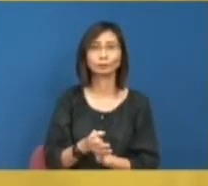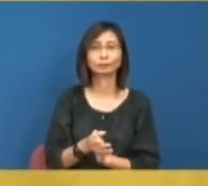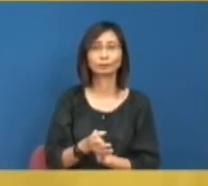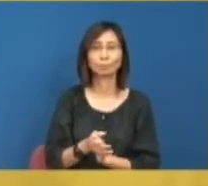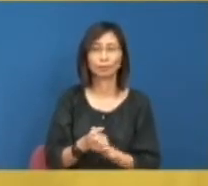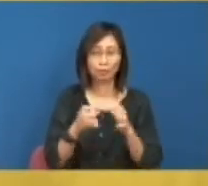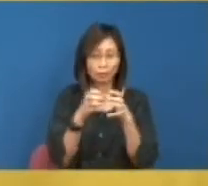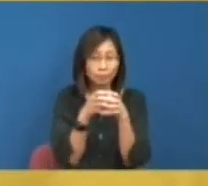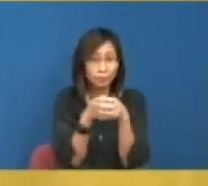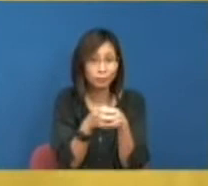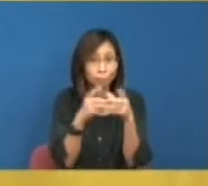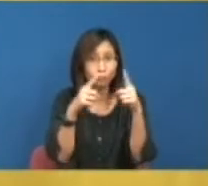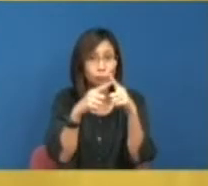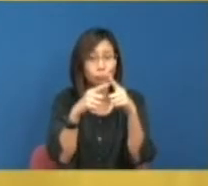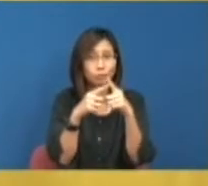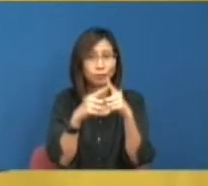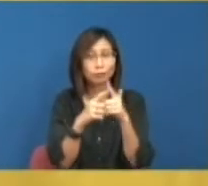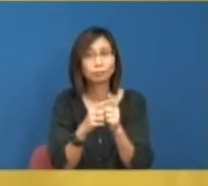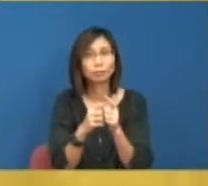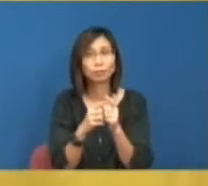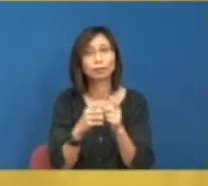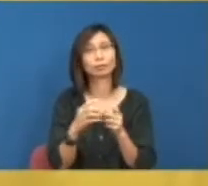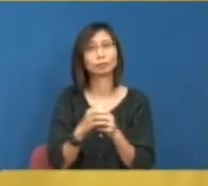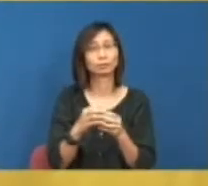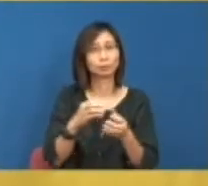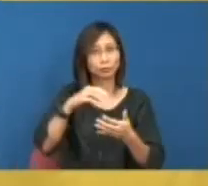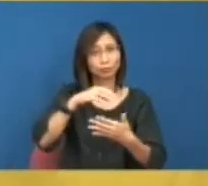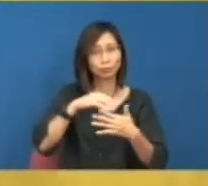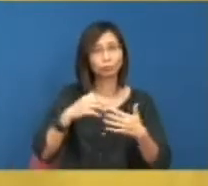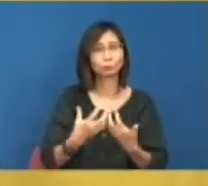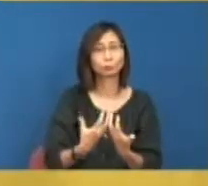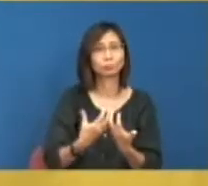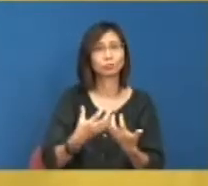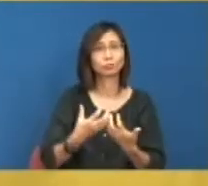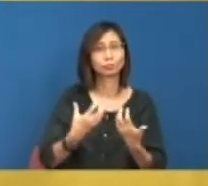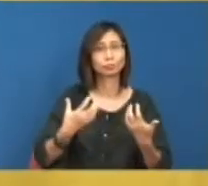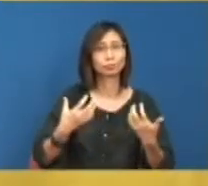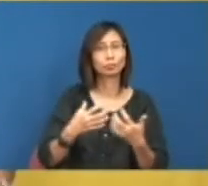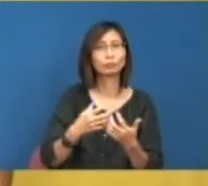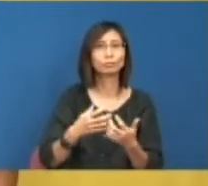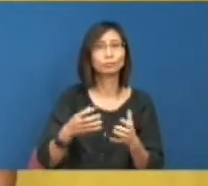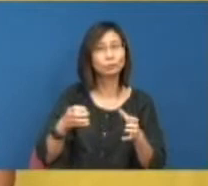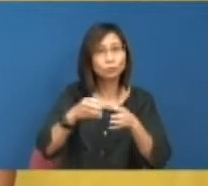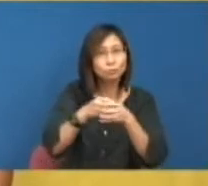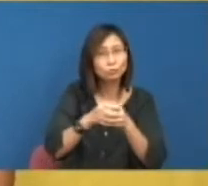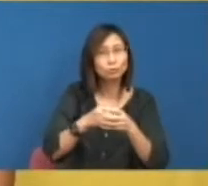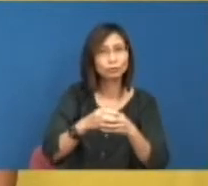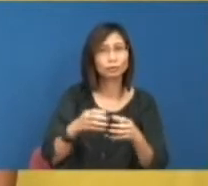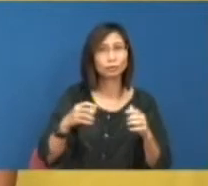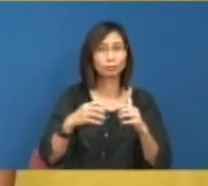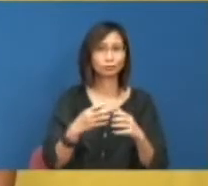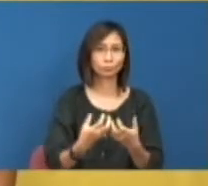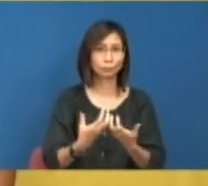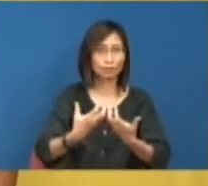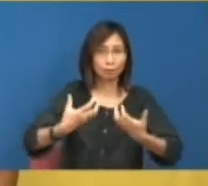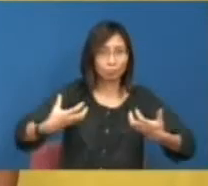由少數人操弄的制度裏面竭澤而漁，越剝越深，好像抽筋剝水咁，剝皮咁樣。呢個先至係